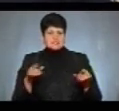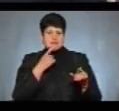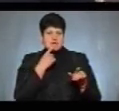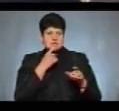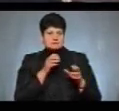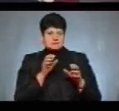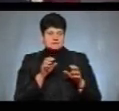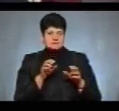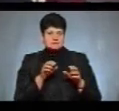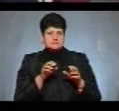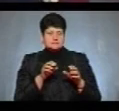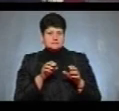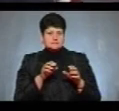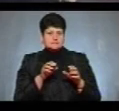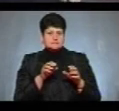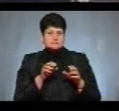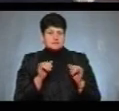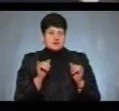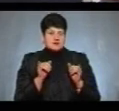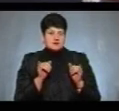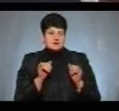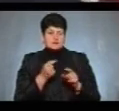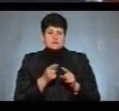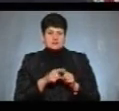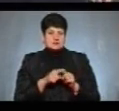яєць, і завдаються